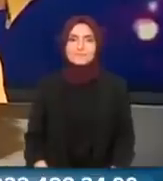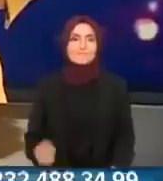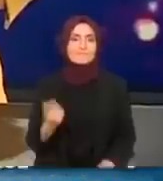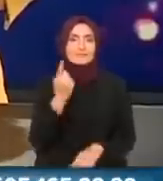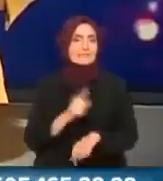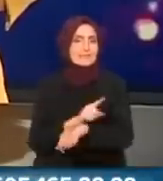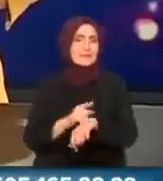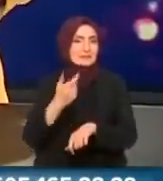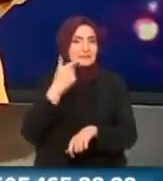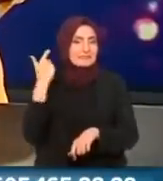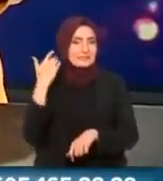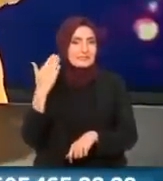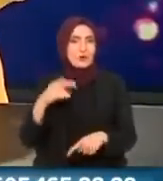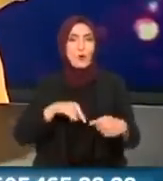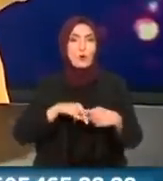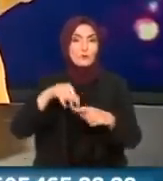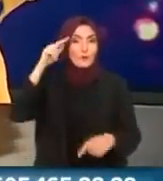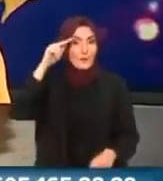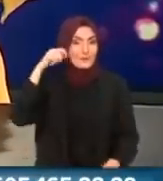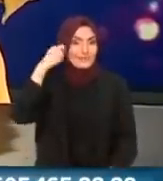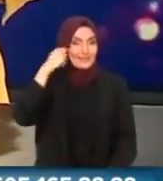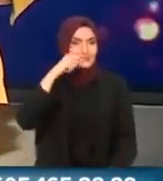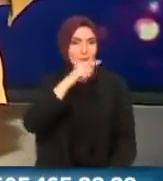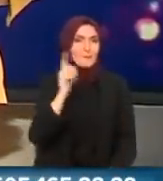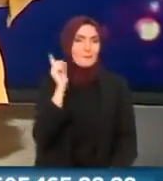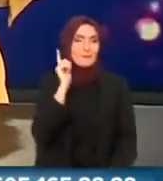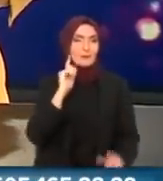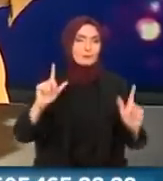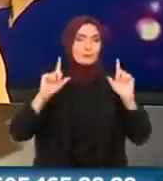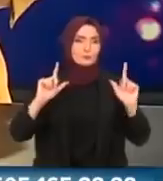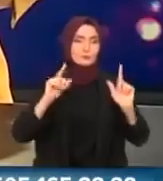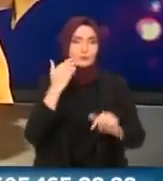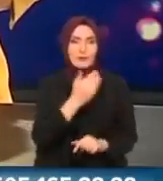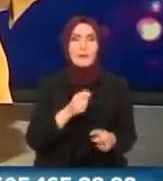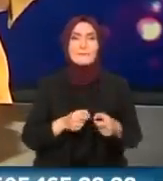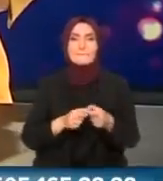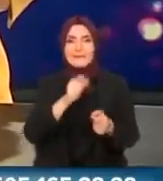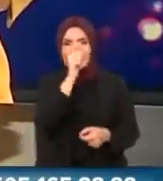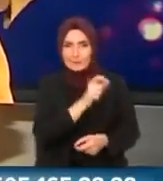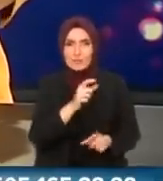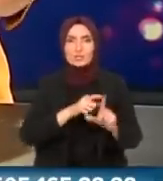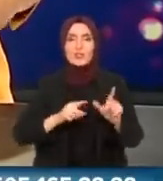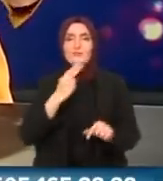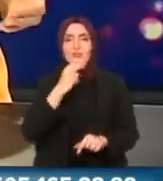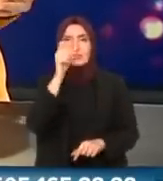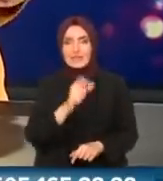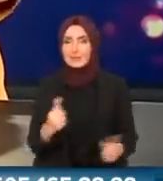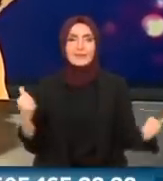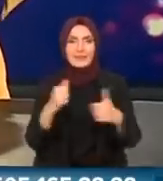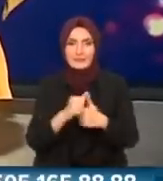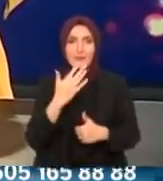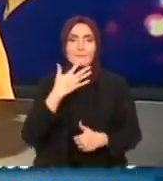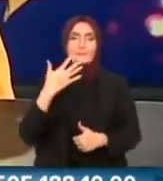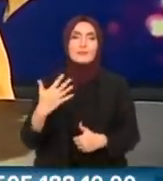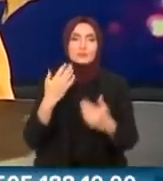Bir zamanlar Hollywood'un en meşhur çiftiydi Brad Pitt ve Jennifer Aniston. Evlilikleri 5 yıl süren çiftin ihanetle sona